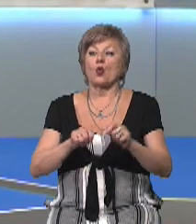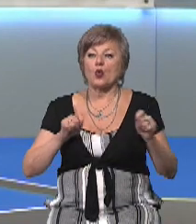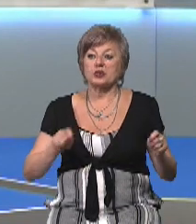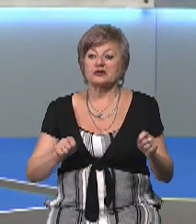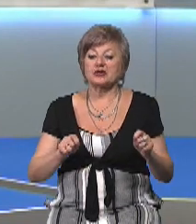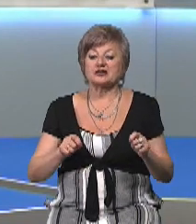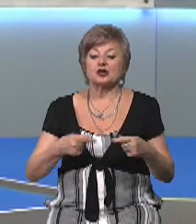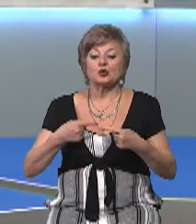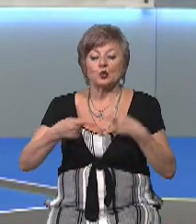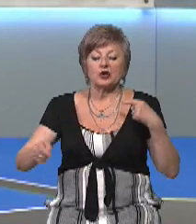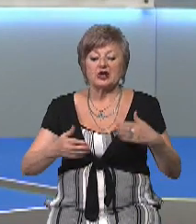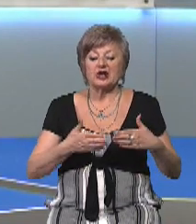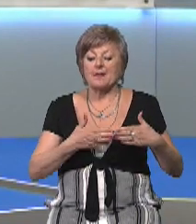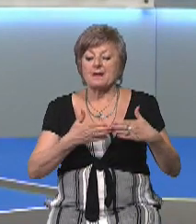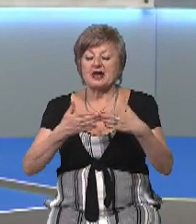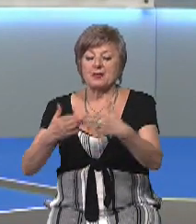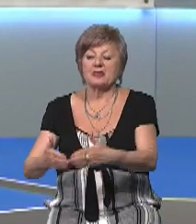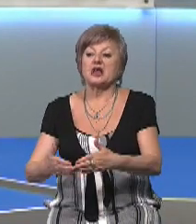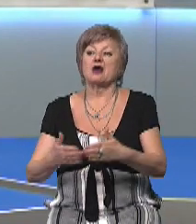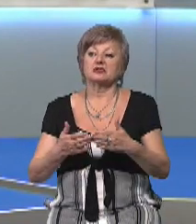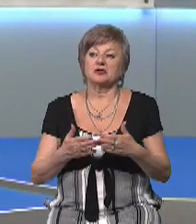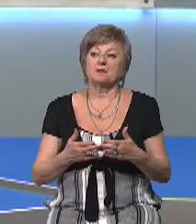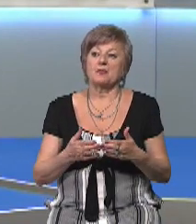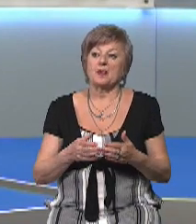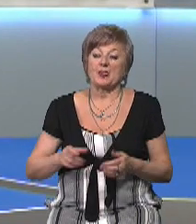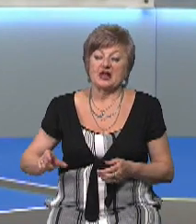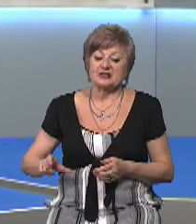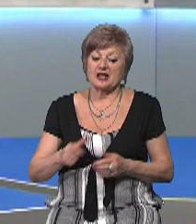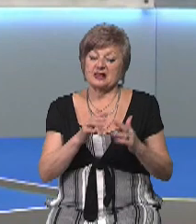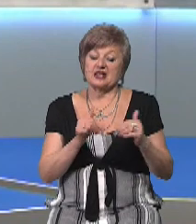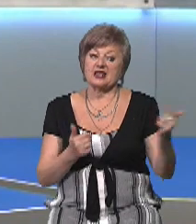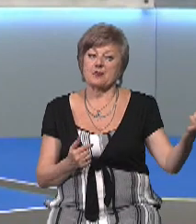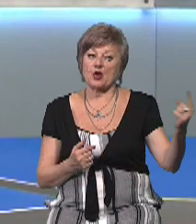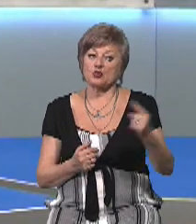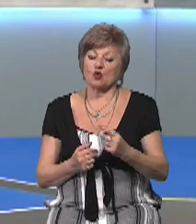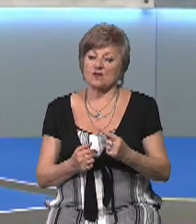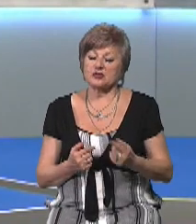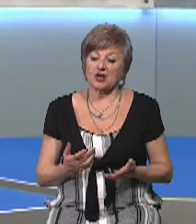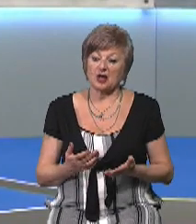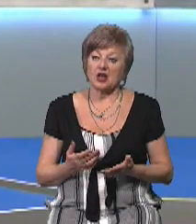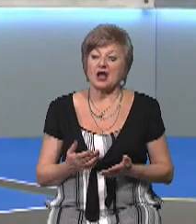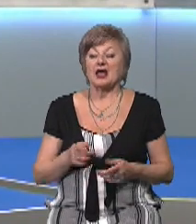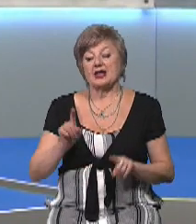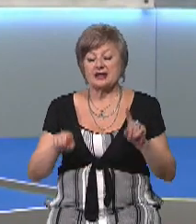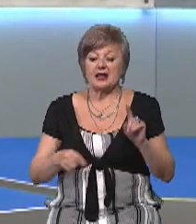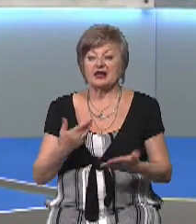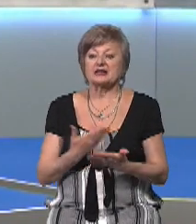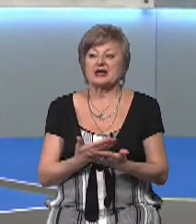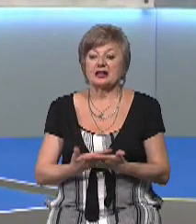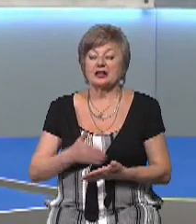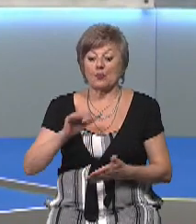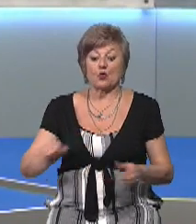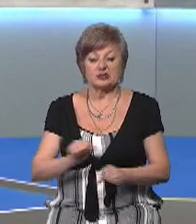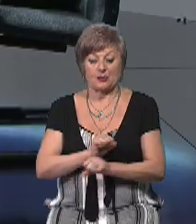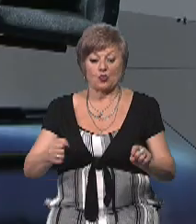інші переправи, які знаходилися на південь від Дніпра, від Дніпропетровська. Так? І за деякими даними, після підриву